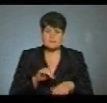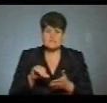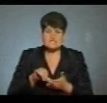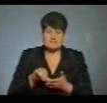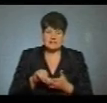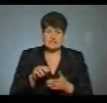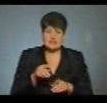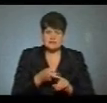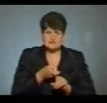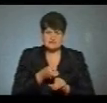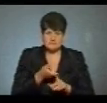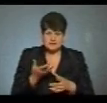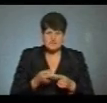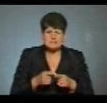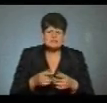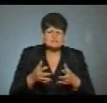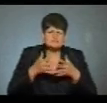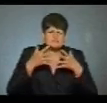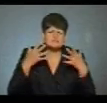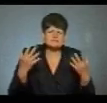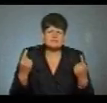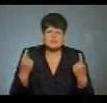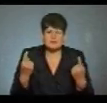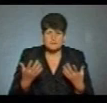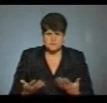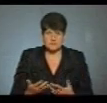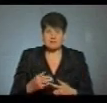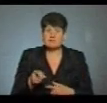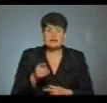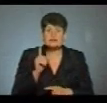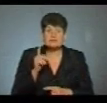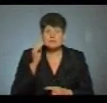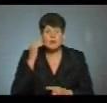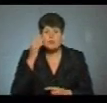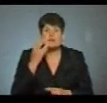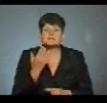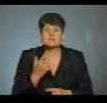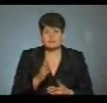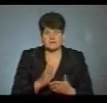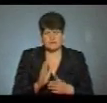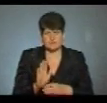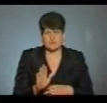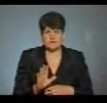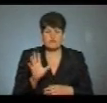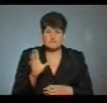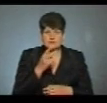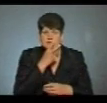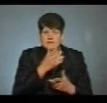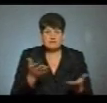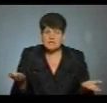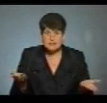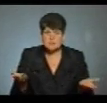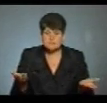це мікрокосмос. Вам, мабуть, навіть тяжко уявити, скільки їх є. Всі вони невидимі,